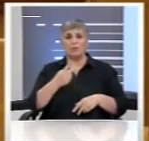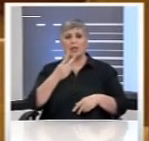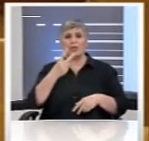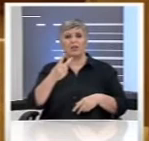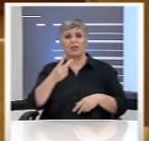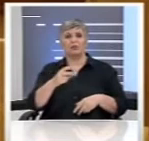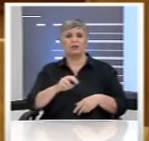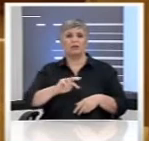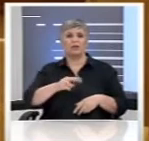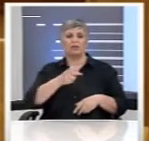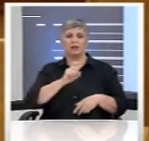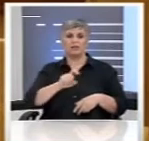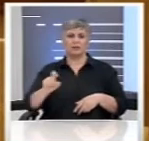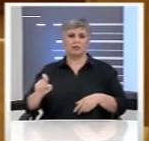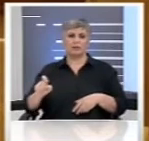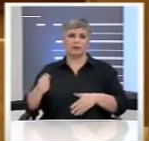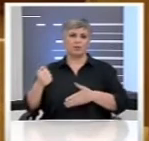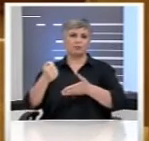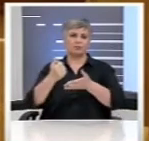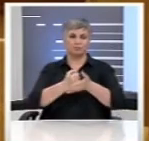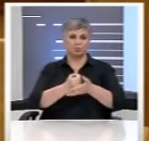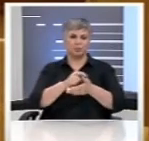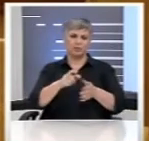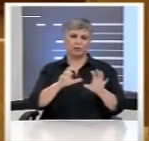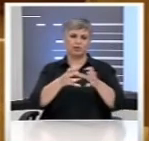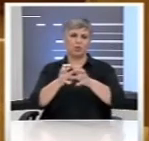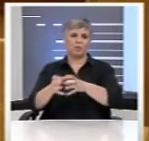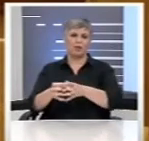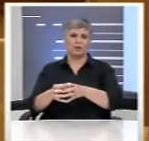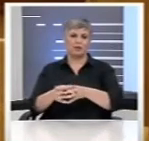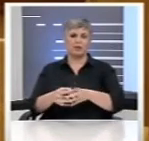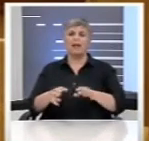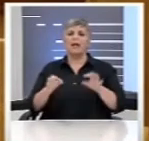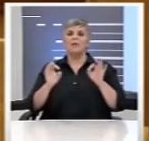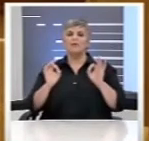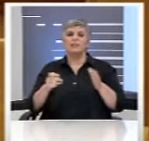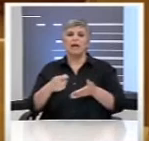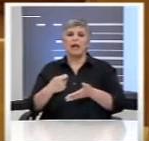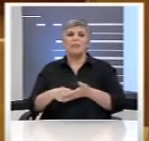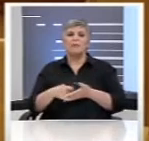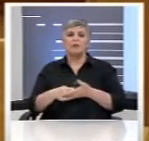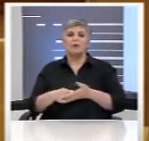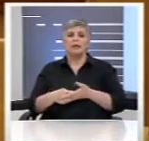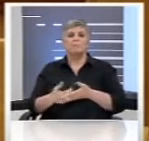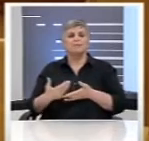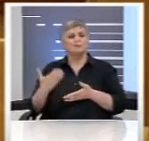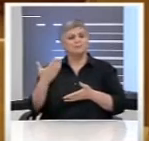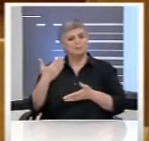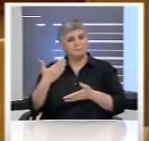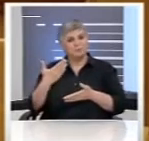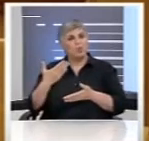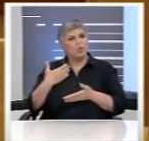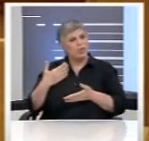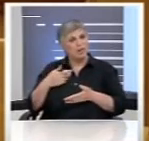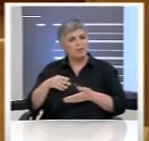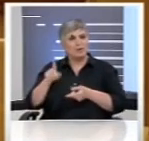δις. Θα θέλαμε βέβαια σημαντικά χαμηλότερη φορολογία και το μεσοπρόθεσμο πρόγραμμα δημοσιονομικής